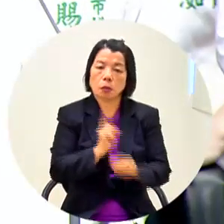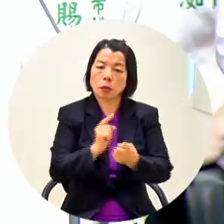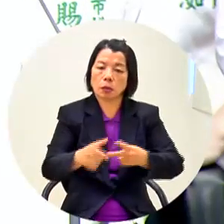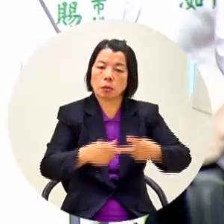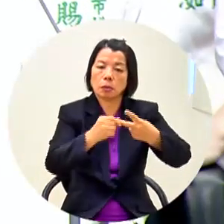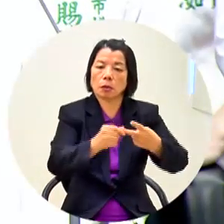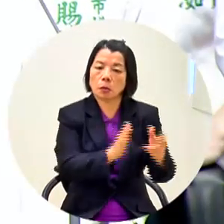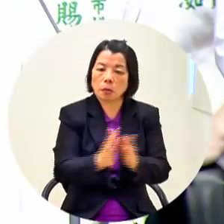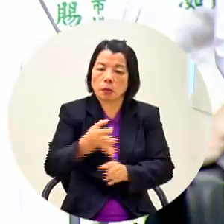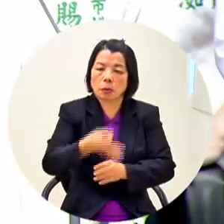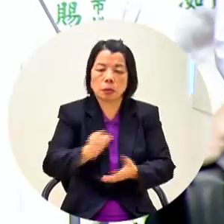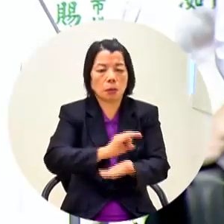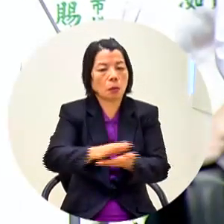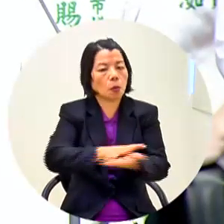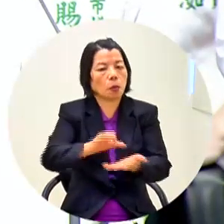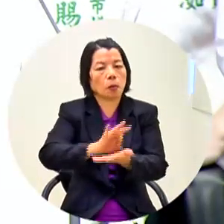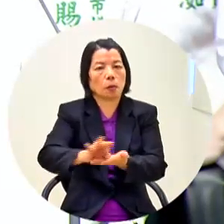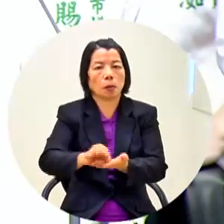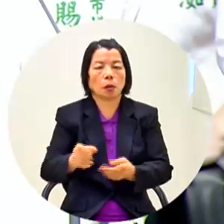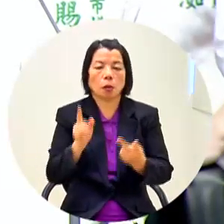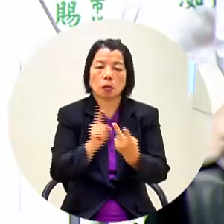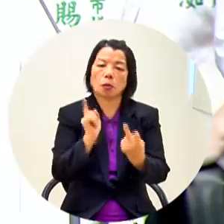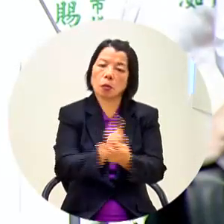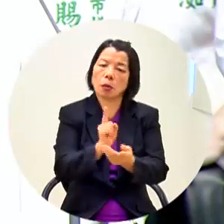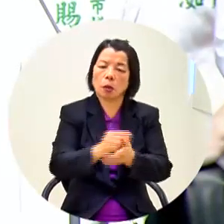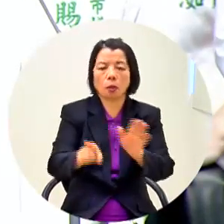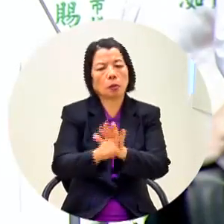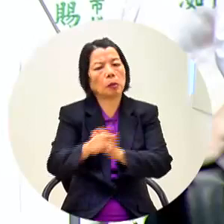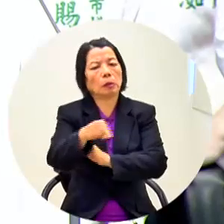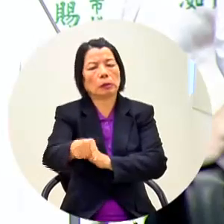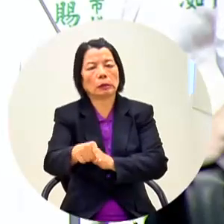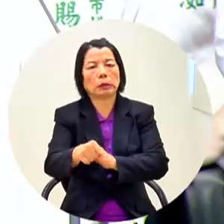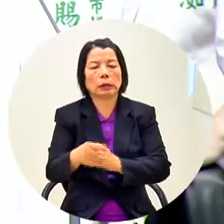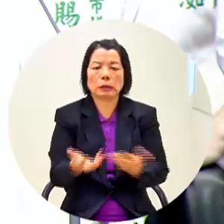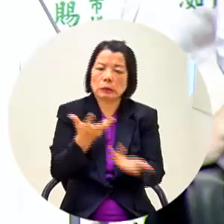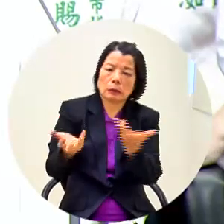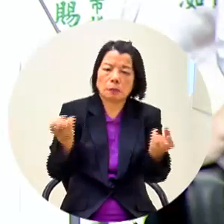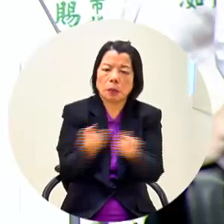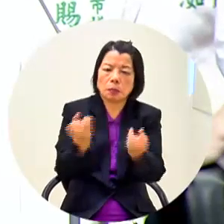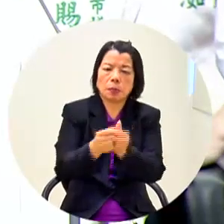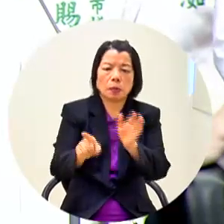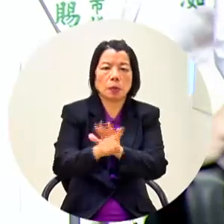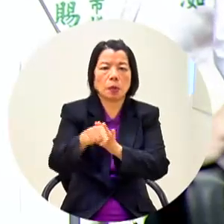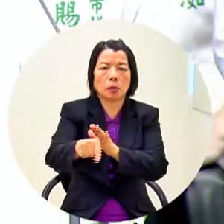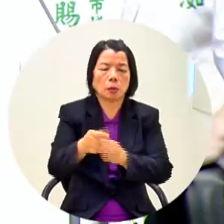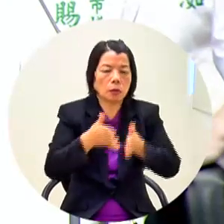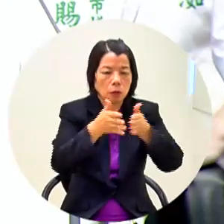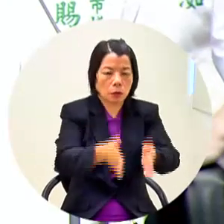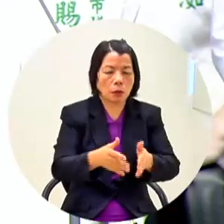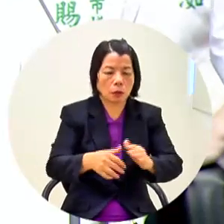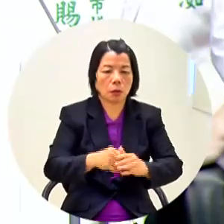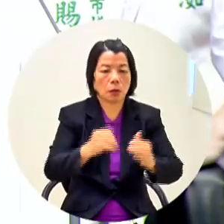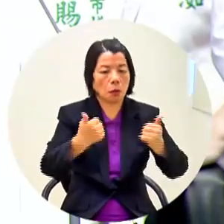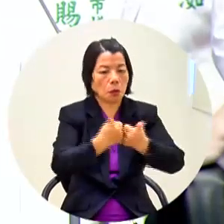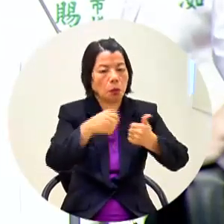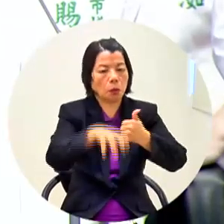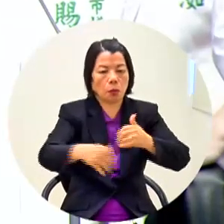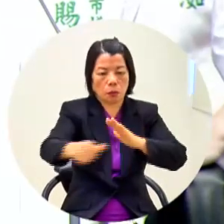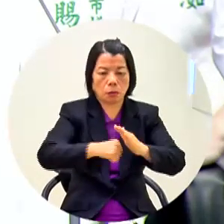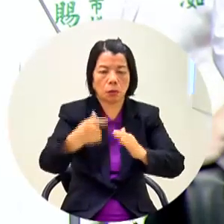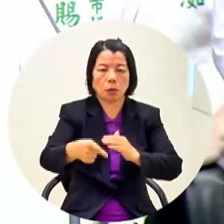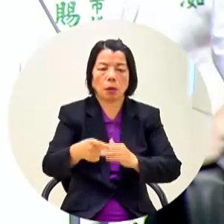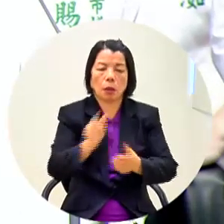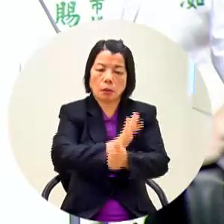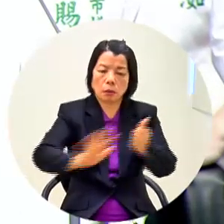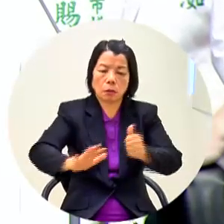用，针对你不断的制造恐慌，以及针对你不进议会，你看造成这么大的